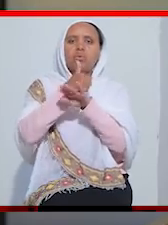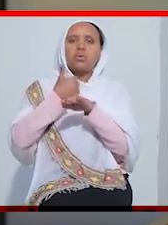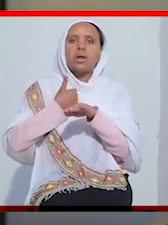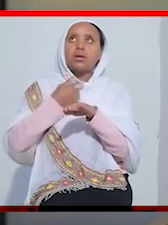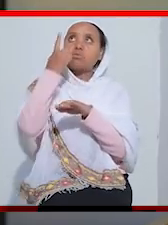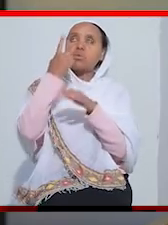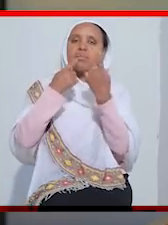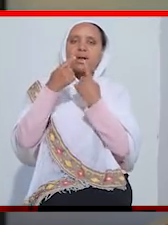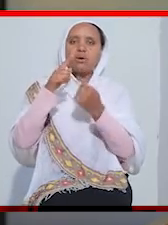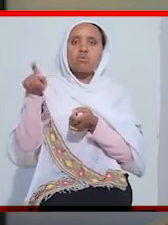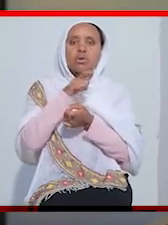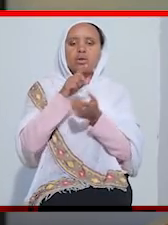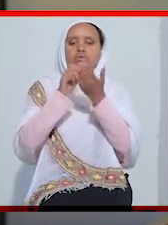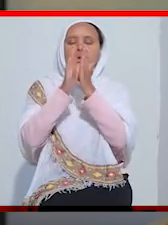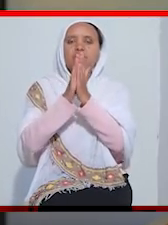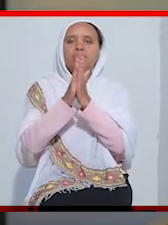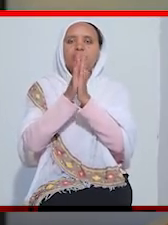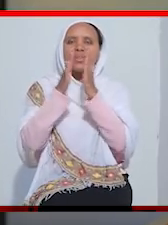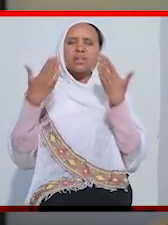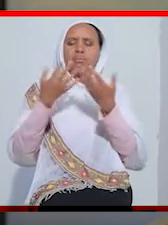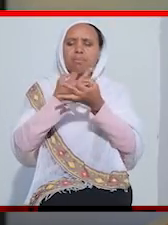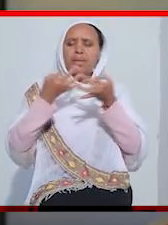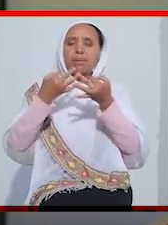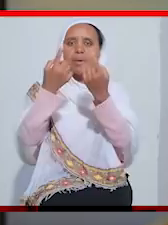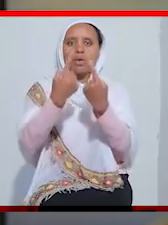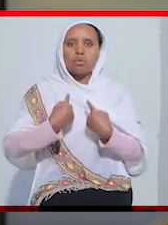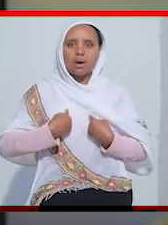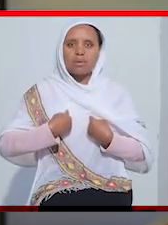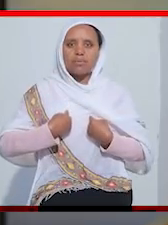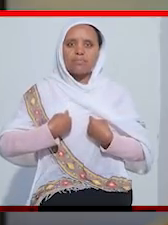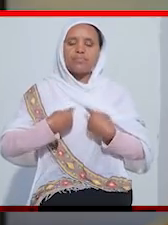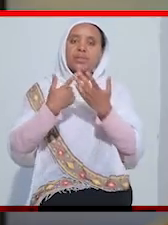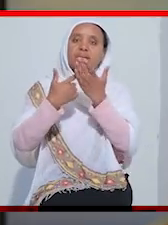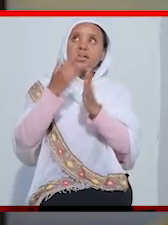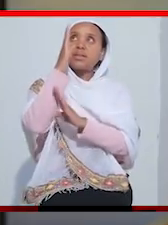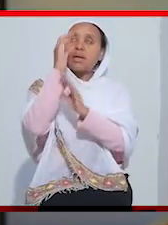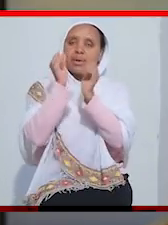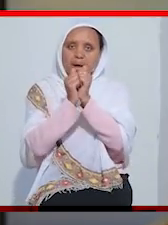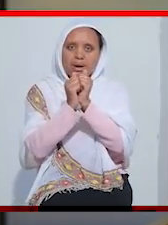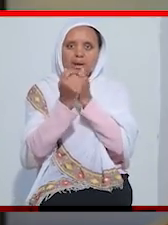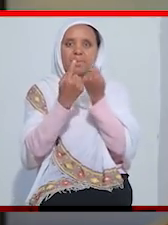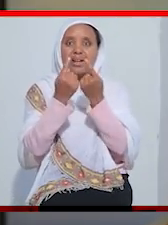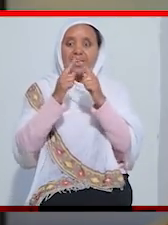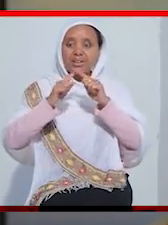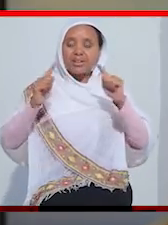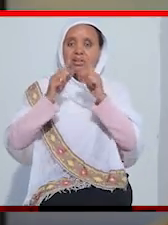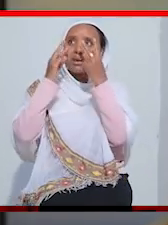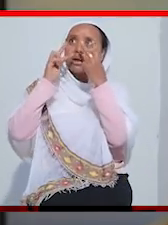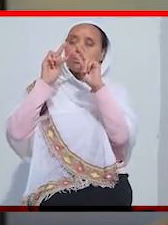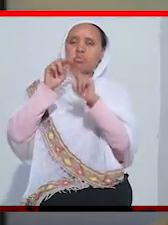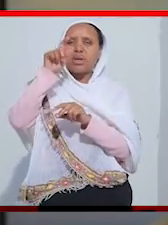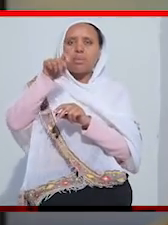ቀጠሮ እንዳለና ከሱ ጋር መነጋገር እንደሆነ ቅዱሳት መጻሕፍት በሚገባ ይነግሩናል ይህንን ከእግዚአብሔር ጋር ለመነጋገር